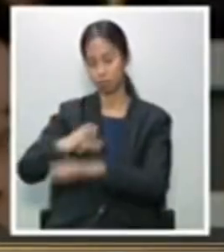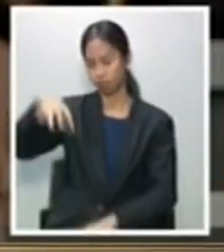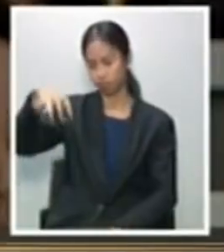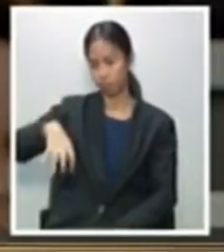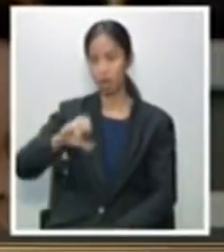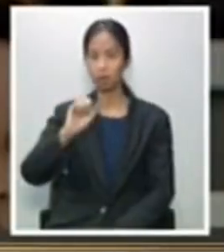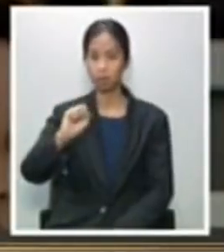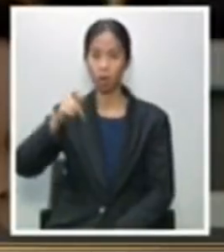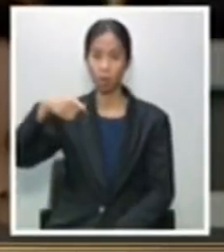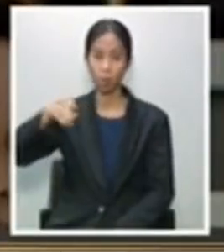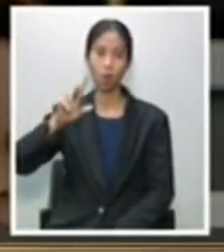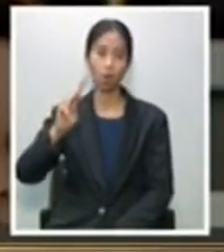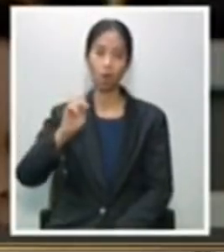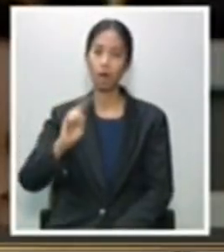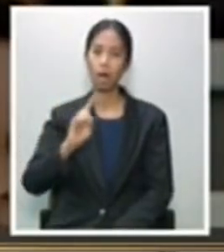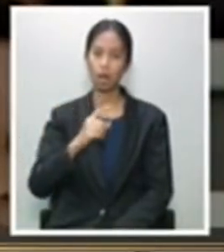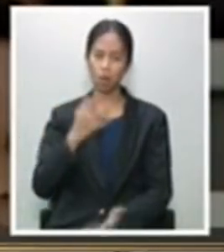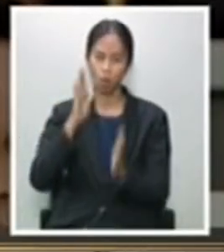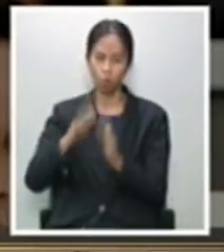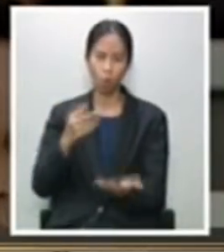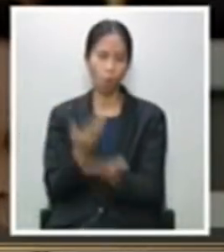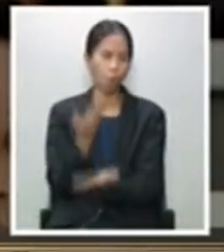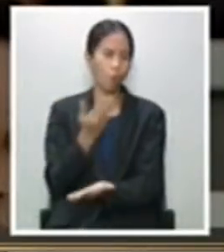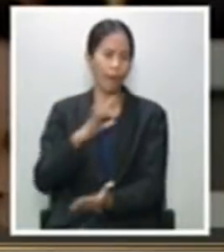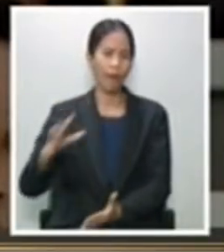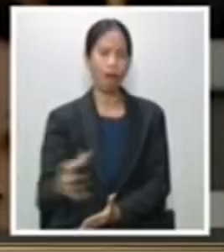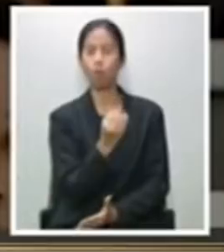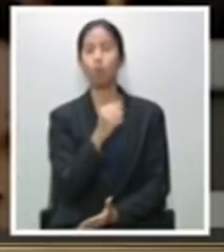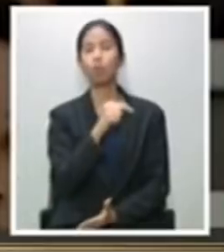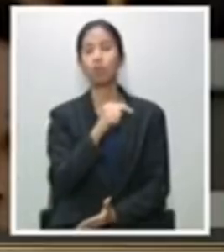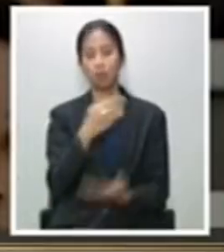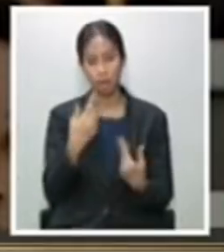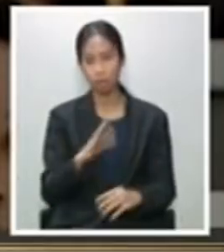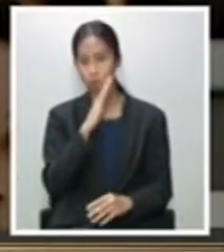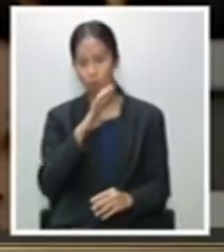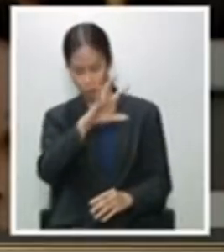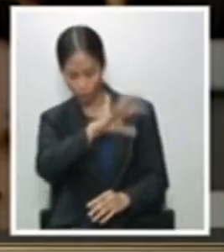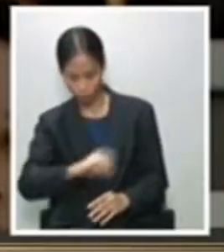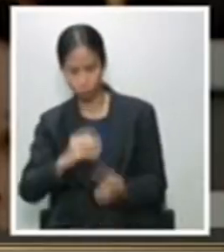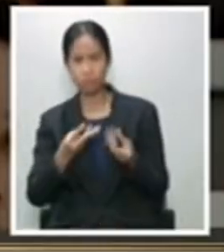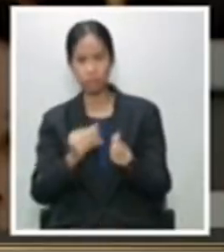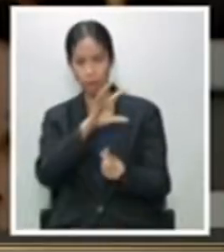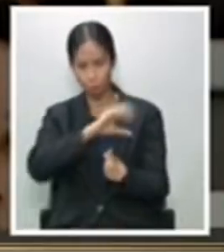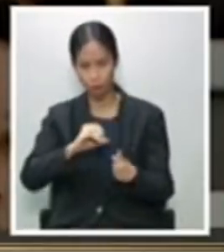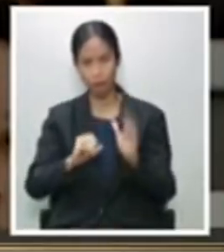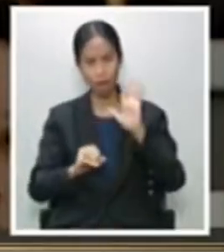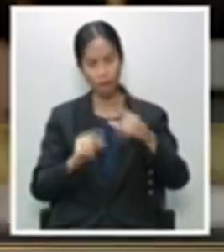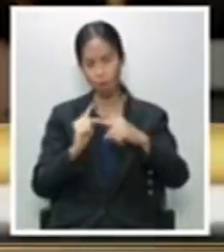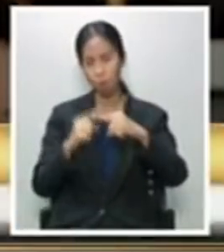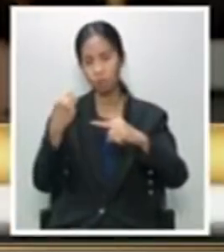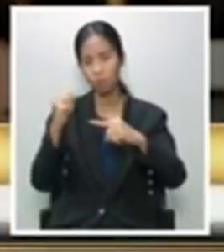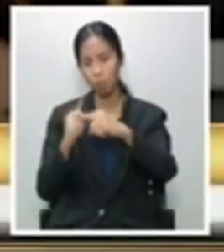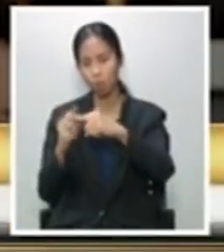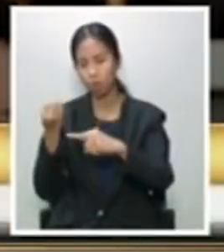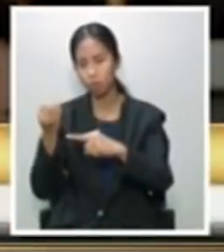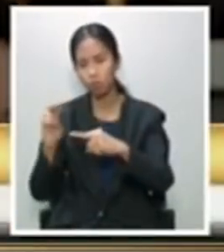ทุกวันนี้อยู่ในมือของนายทุนถ้าเราดึงทั้งหมดกลับมา5บวก10บวก12รวมกันเ